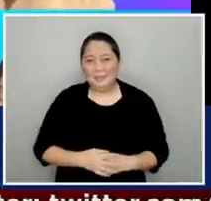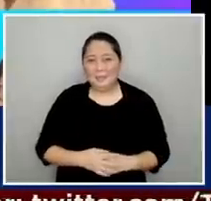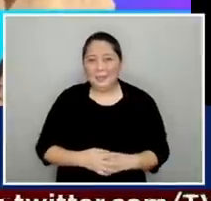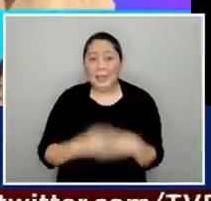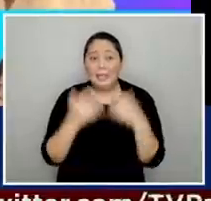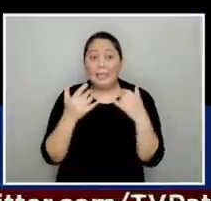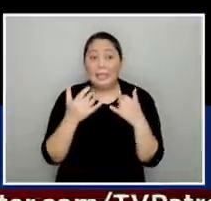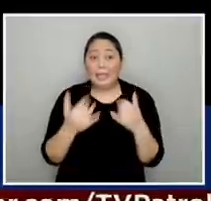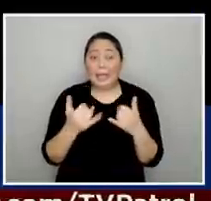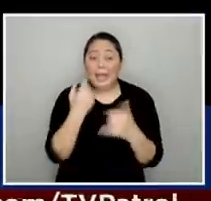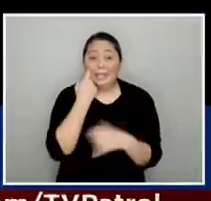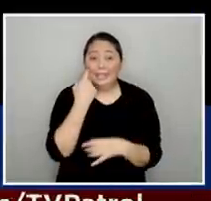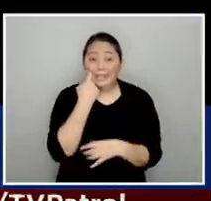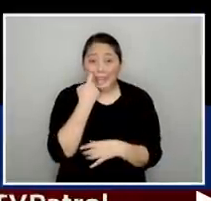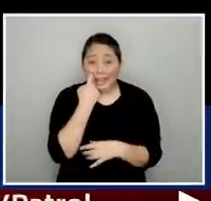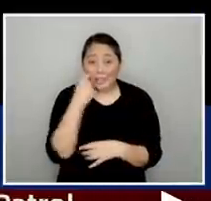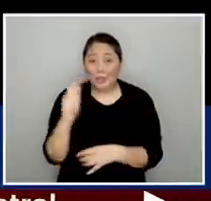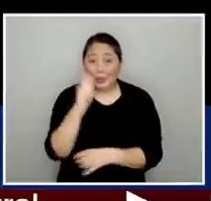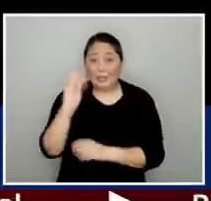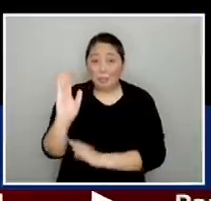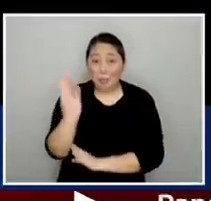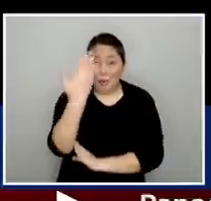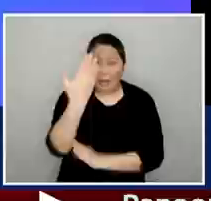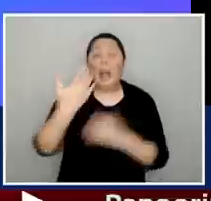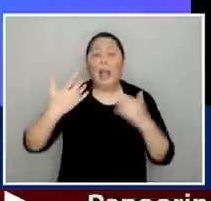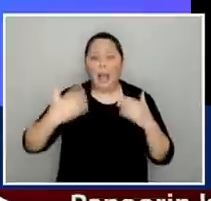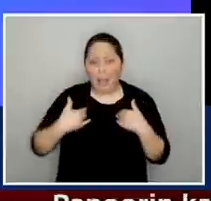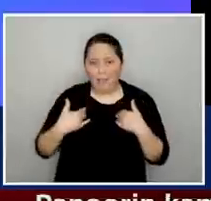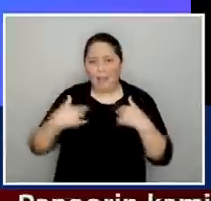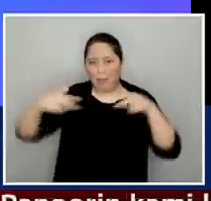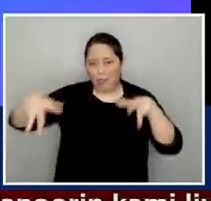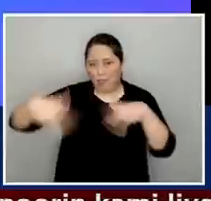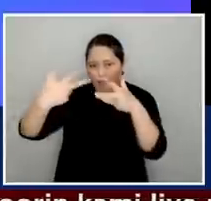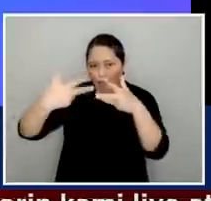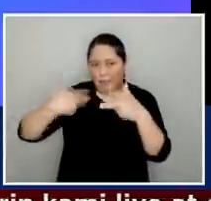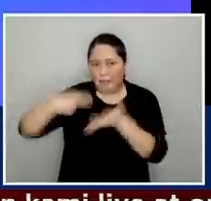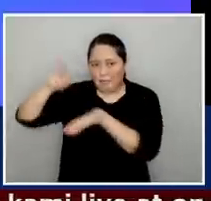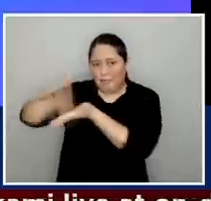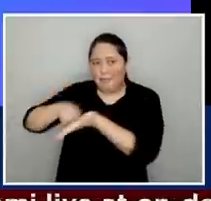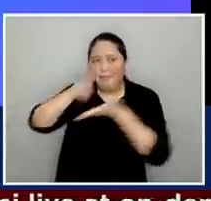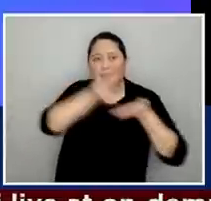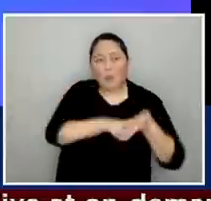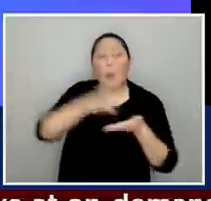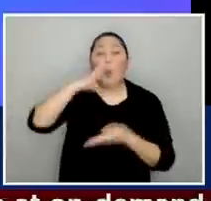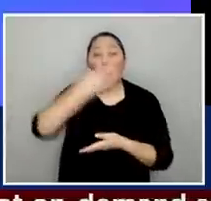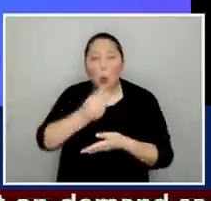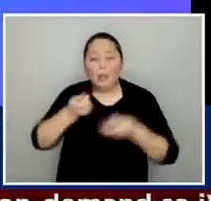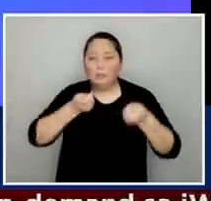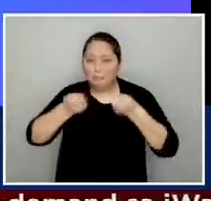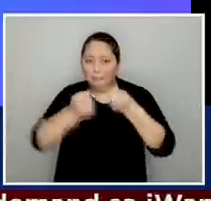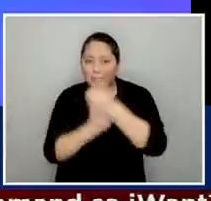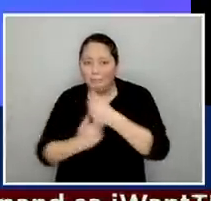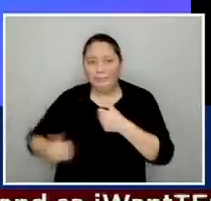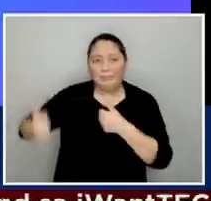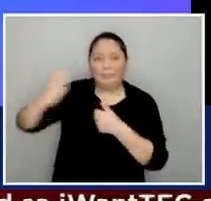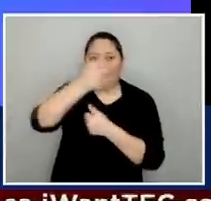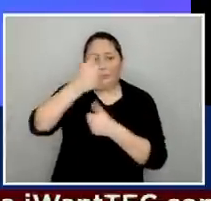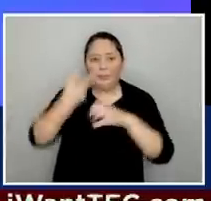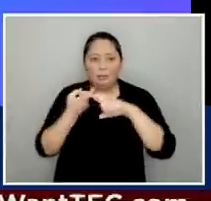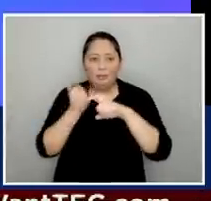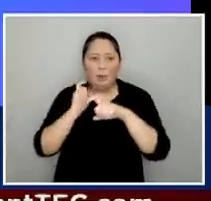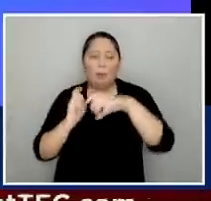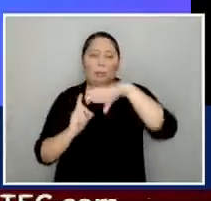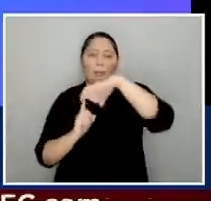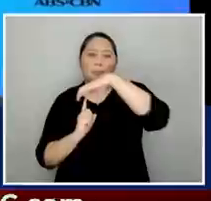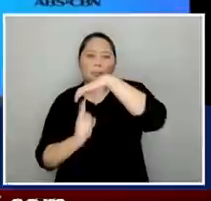ng umaga, nag-virtual signing ang pamunuan ng ABS-CBN sa pangungunan ni Carlo Katigba, Mark Lopez, Cory Vidanes at